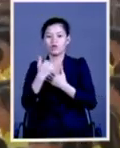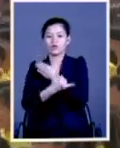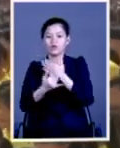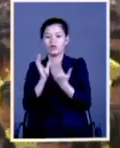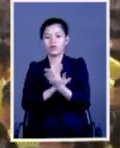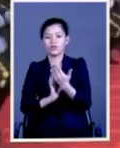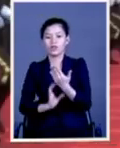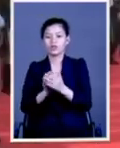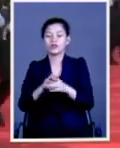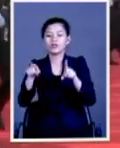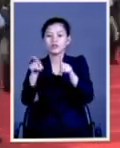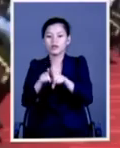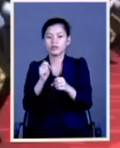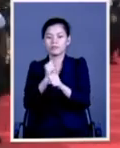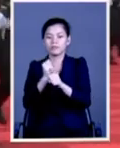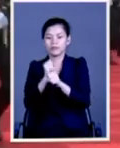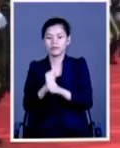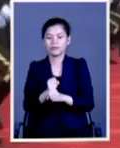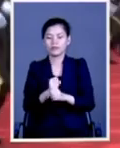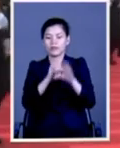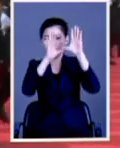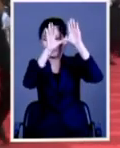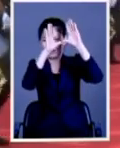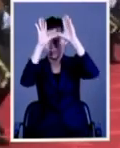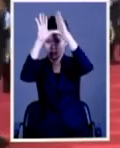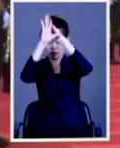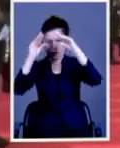ก็คือประกอบส่วนเขาในภารกิจสันติภาพมิ